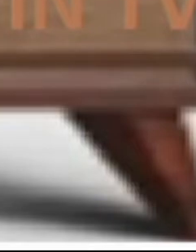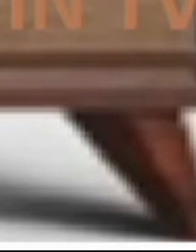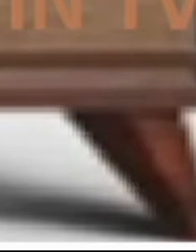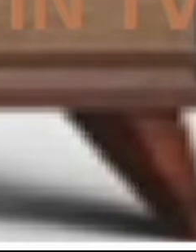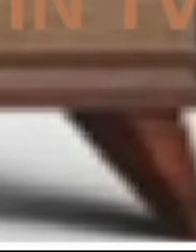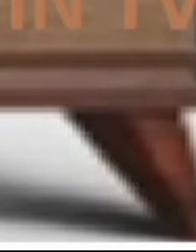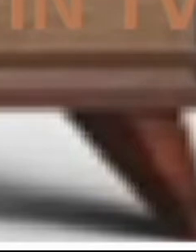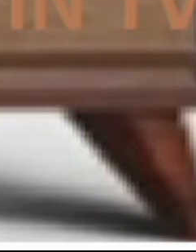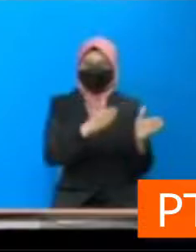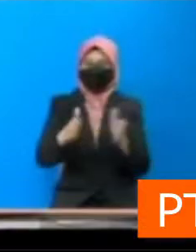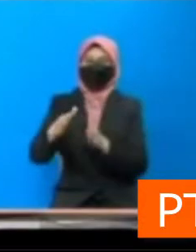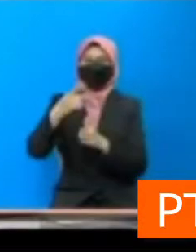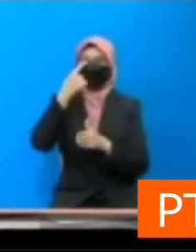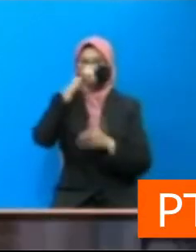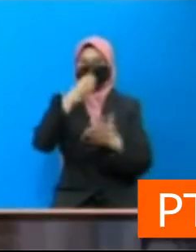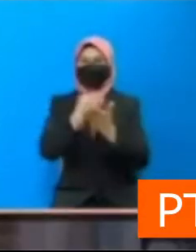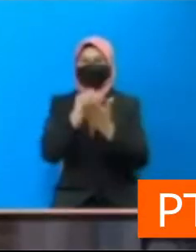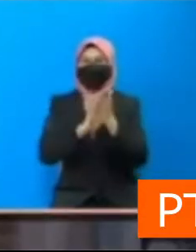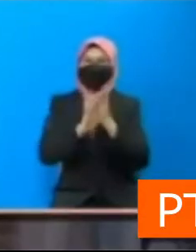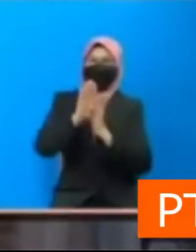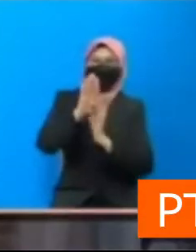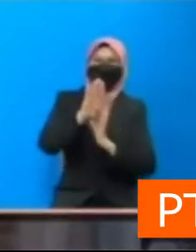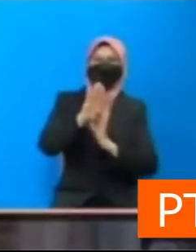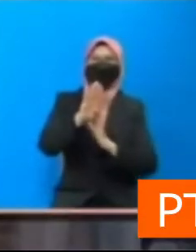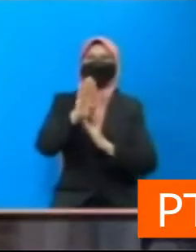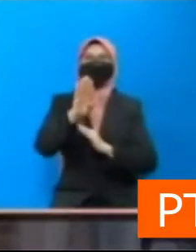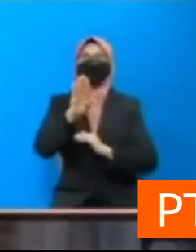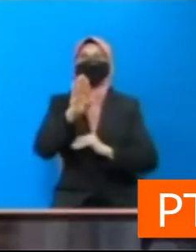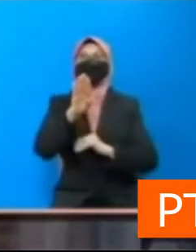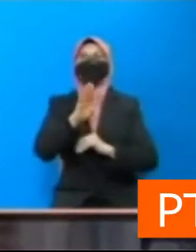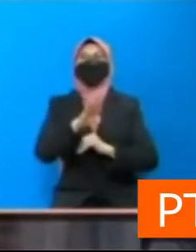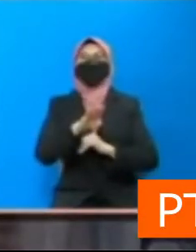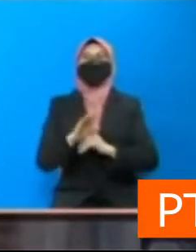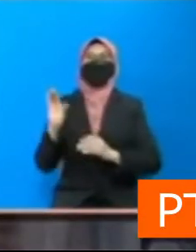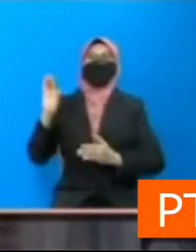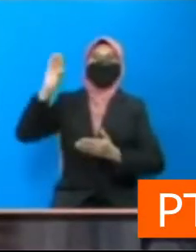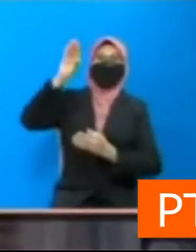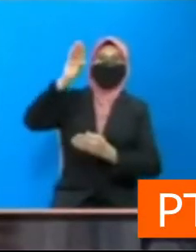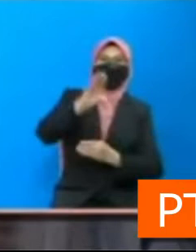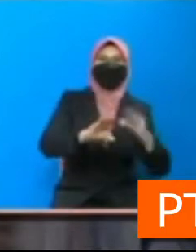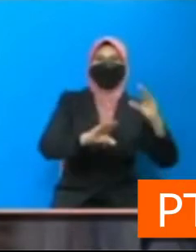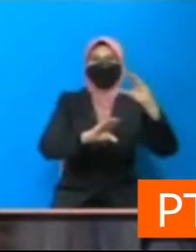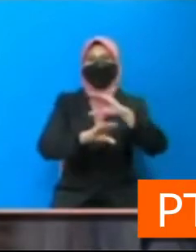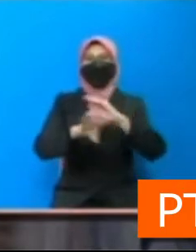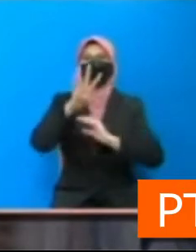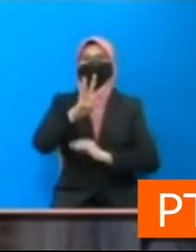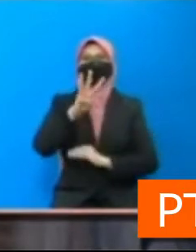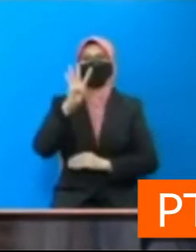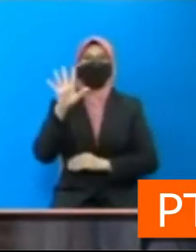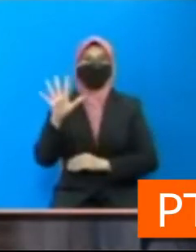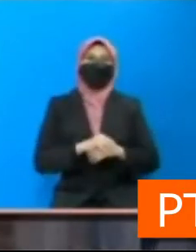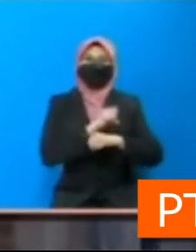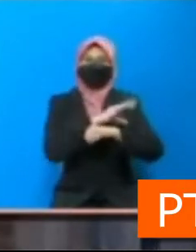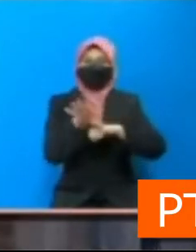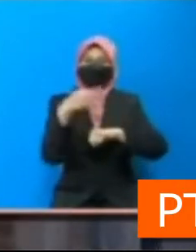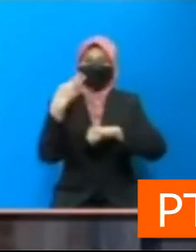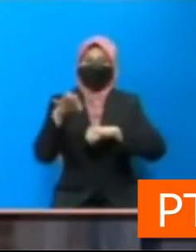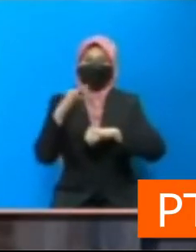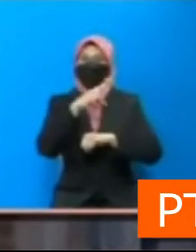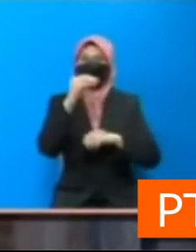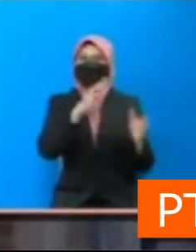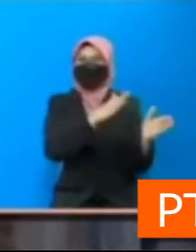terbaik dari Guan Eng. Menerusi suntikan dana tambahan sebanyak RM45 bilion dan